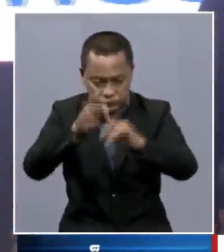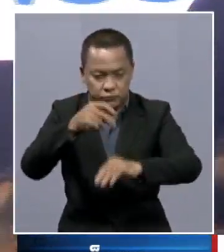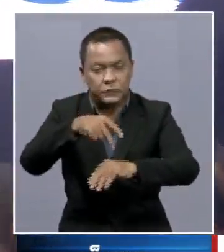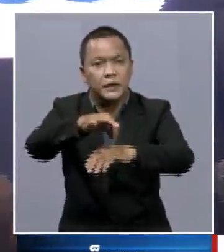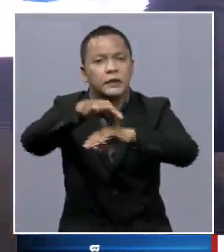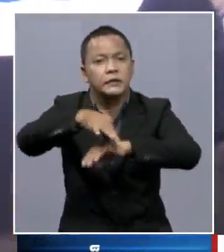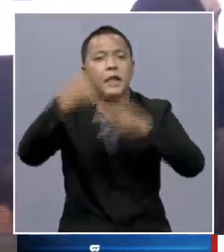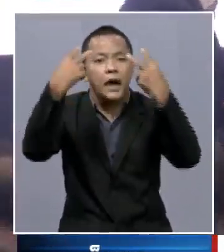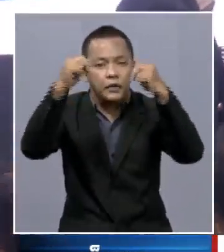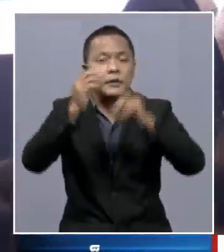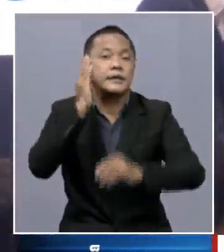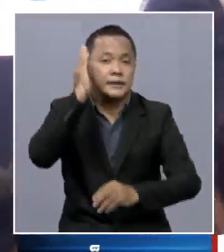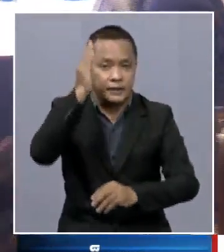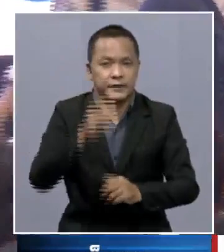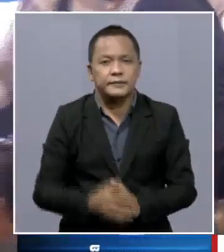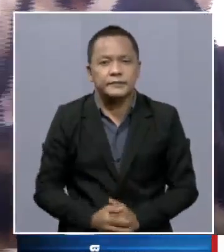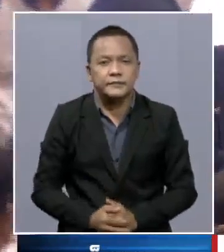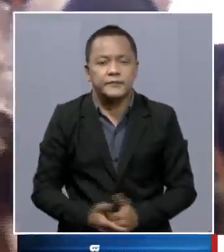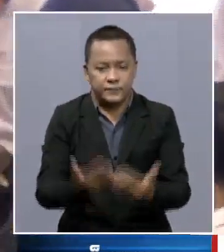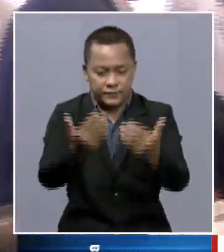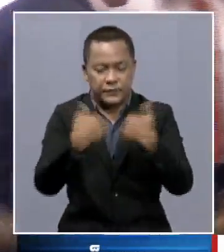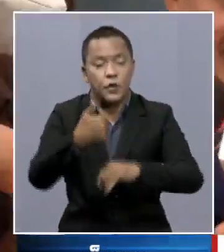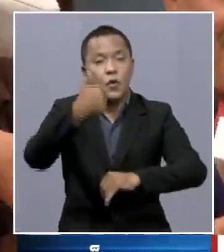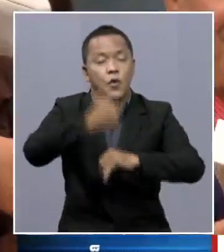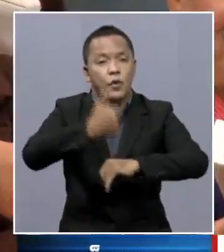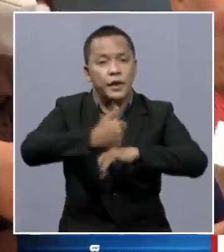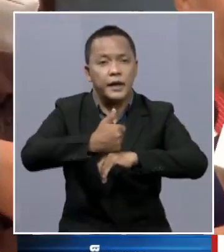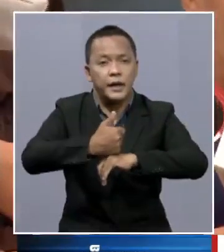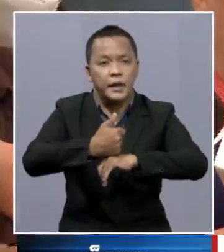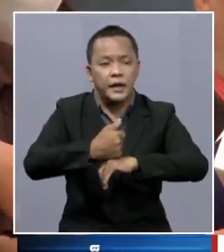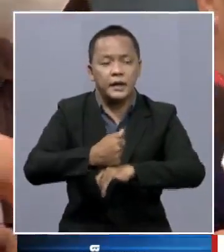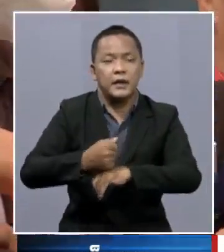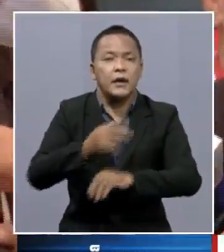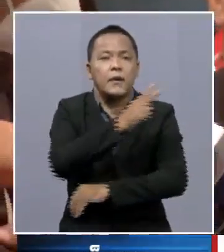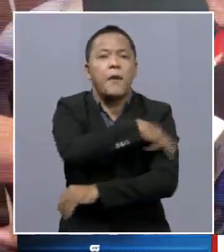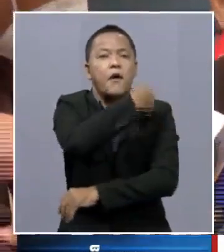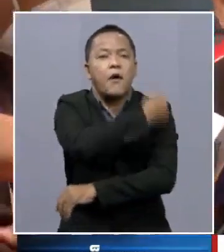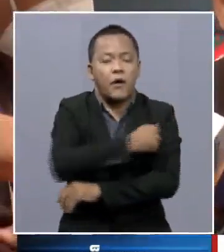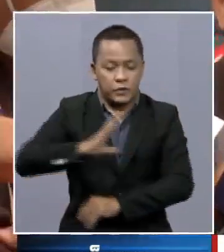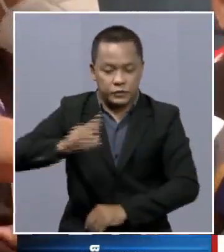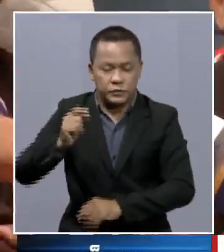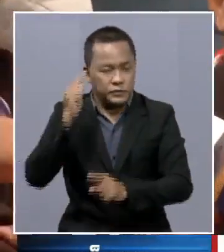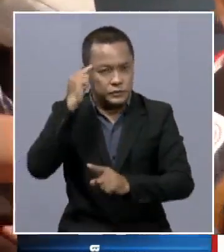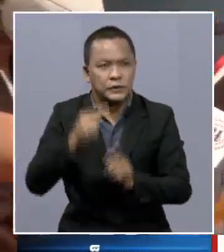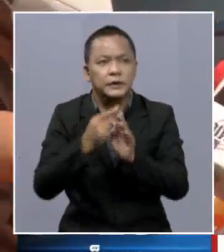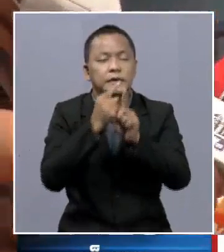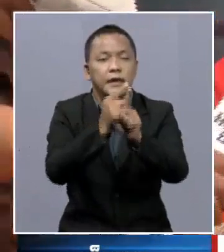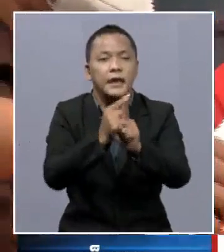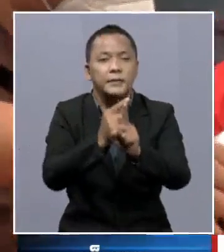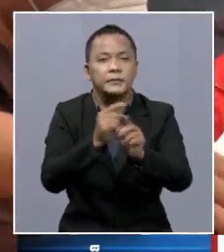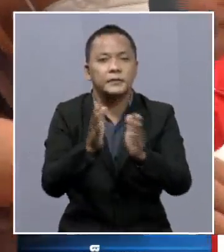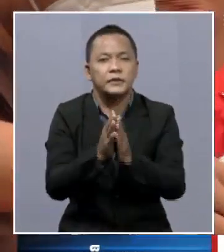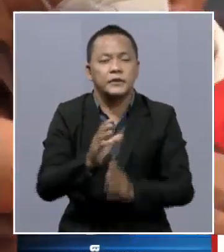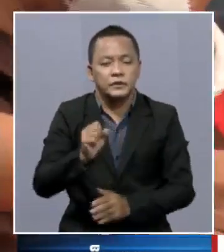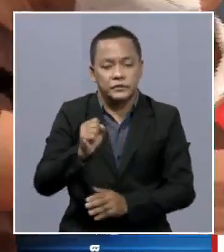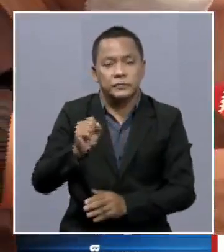วจะเป็แนดิเดตของัเพื่อไทยด้วยในขณะทหัหนาภักครัคุณ Charlie Narn sugig areอีกหนประเด็นทเราตามมาตอเนยก็คอค